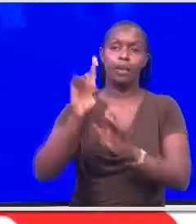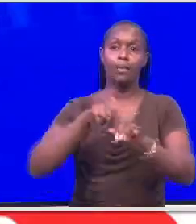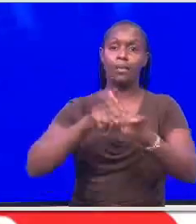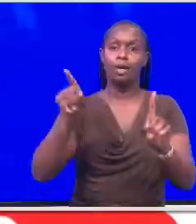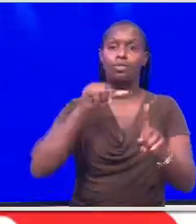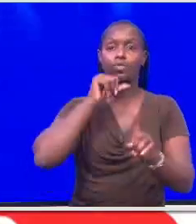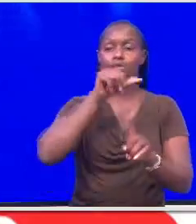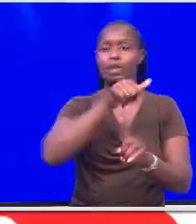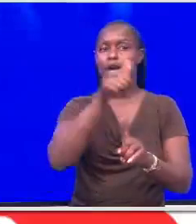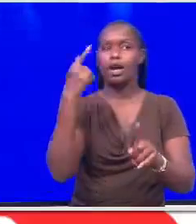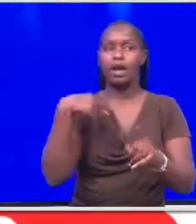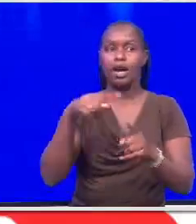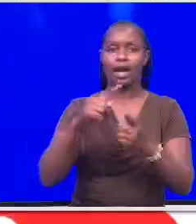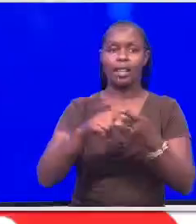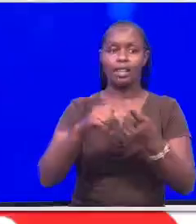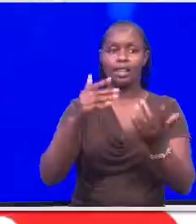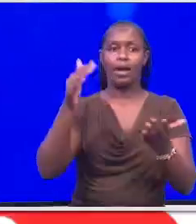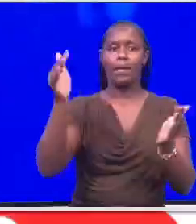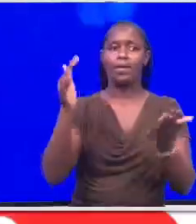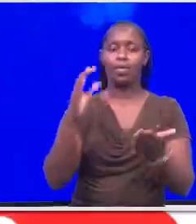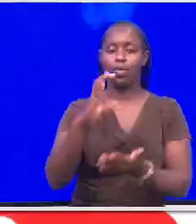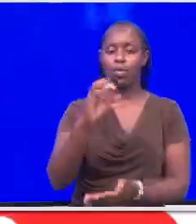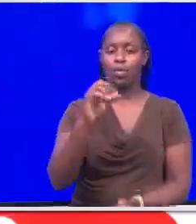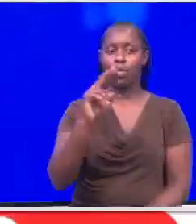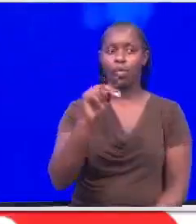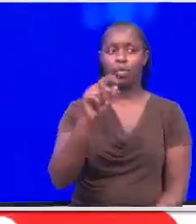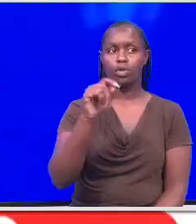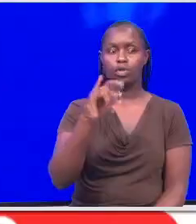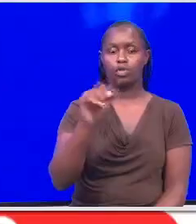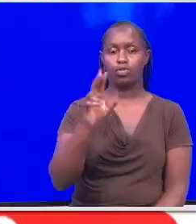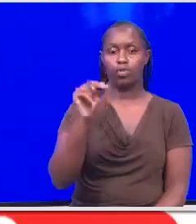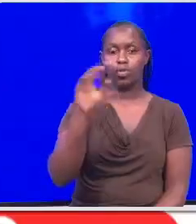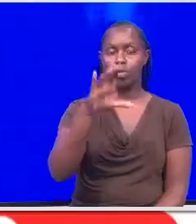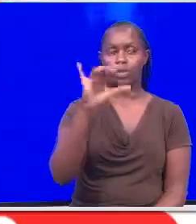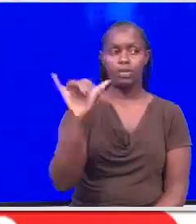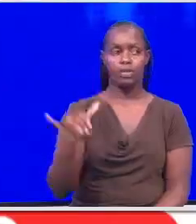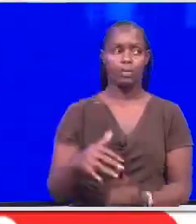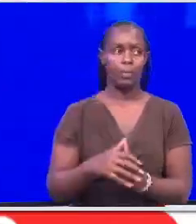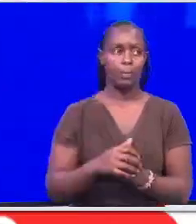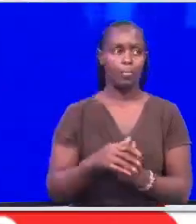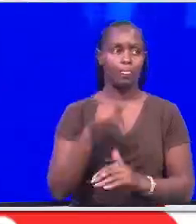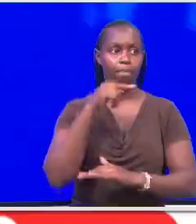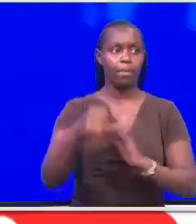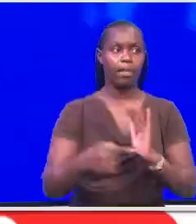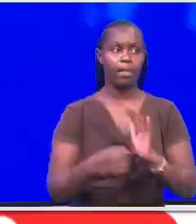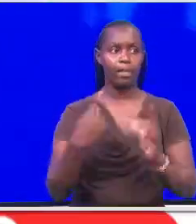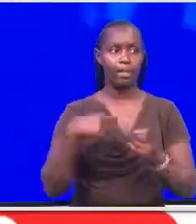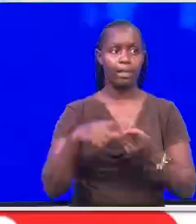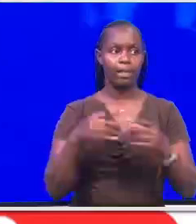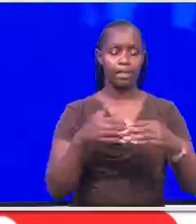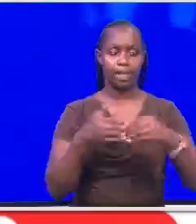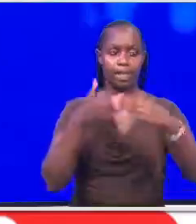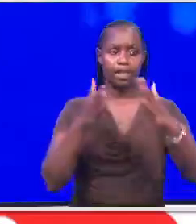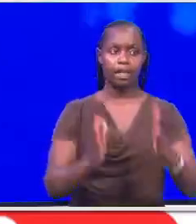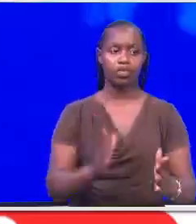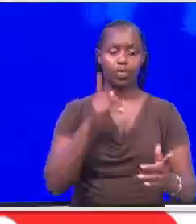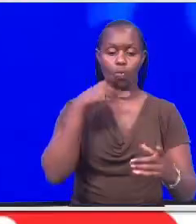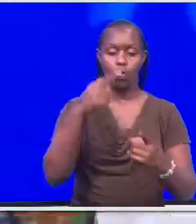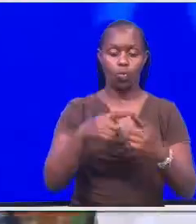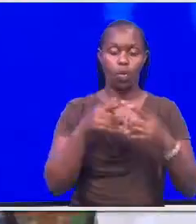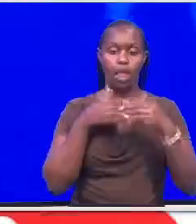bunge mengine kunufaika, huko mengine yakisalia nyuma kimaendeleo. Viongozi hawa ambao wanaongozwa na naibu